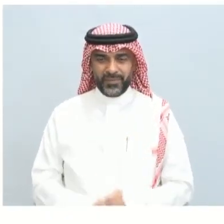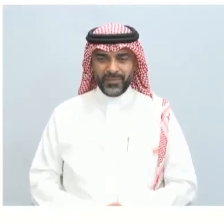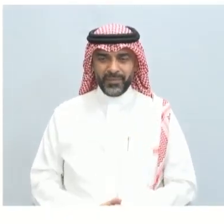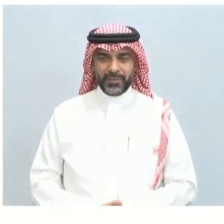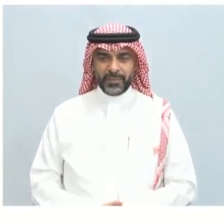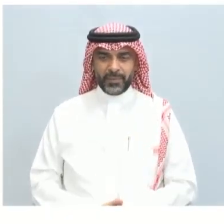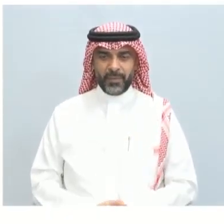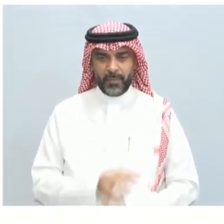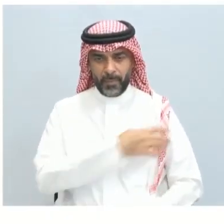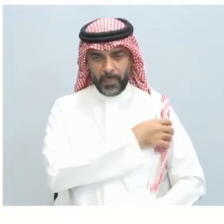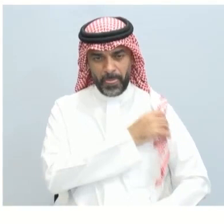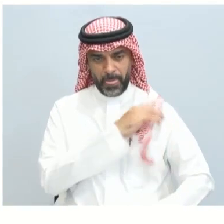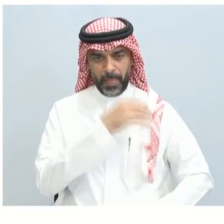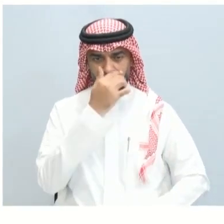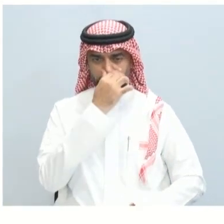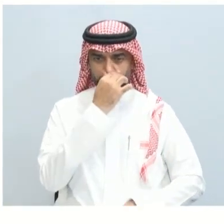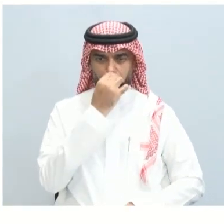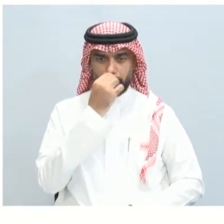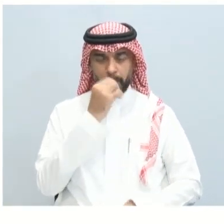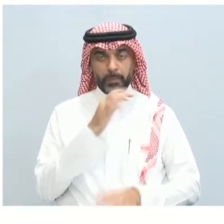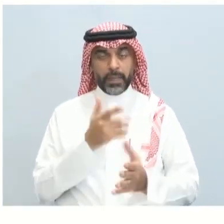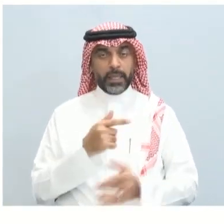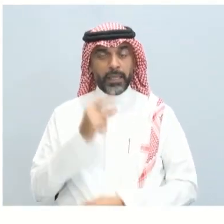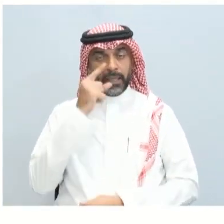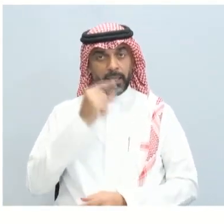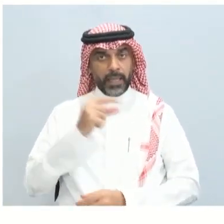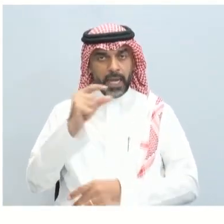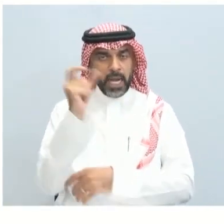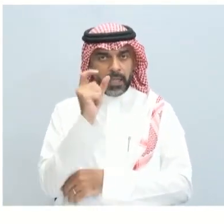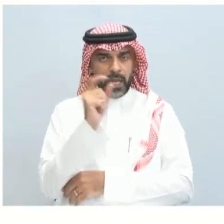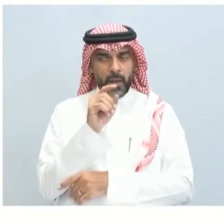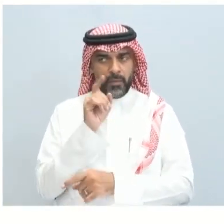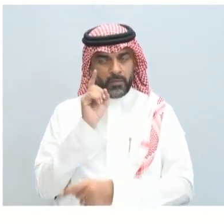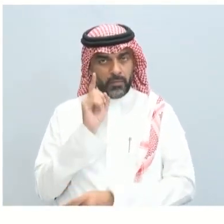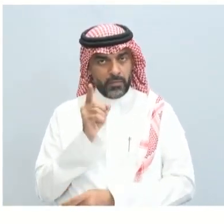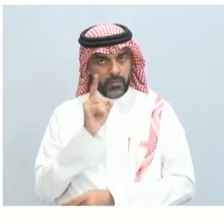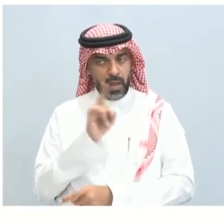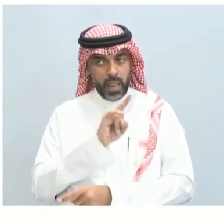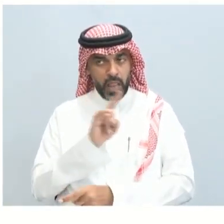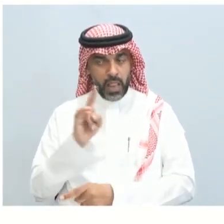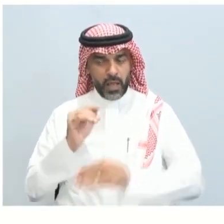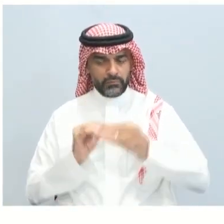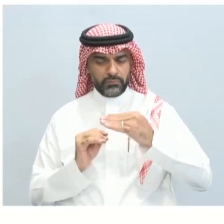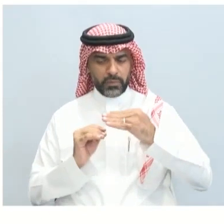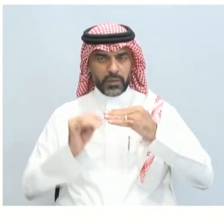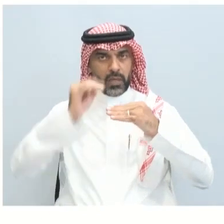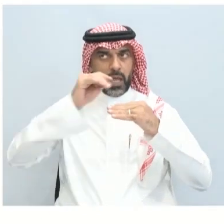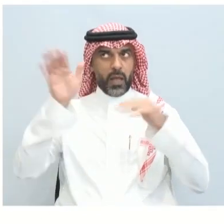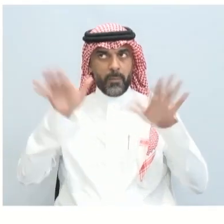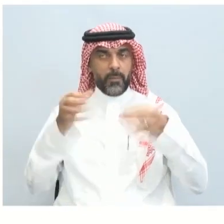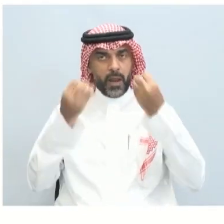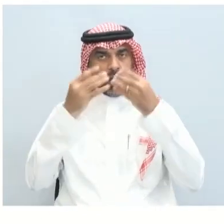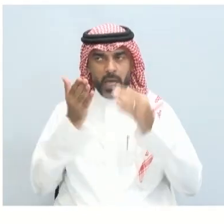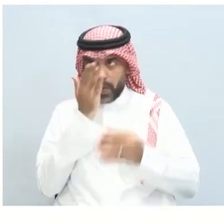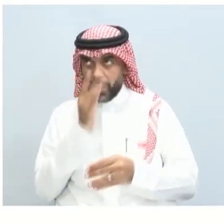لها الشرع عن الغلو في الملائكه وبين بطلان عبادتهم من عده وجوه منها ان الله